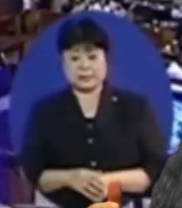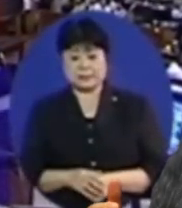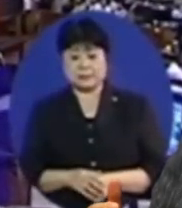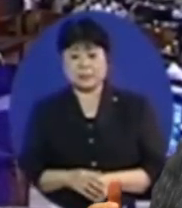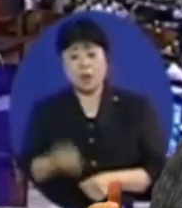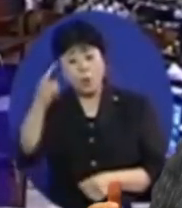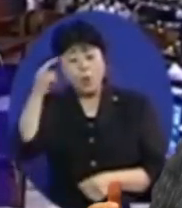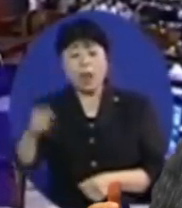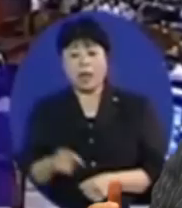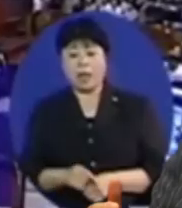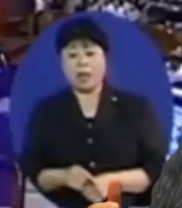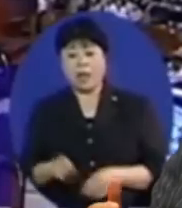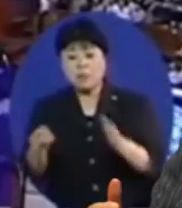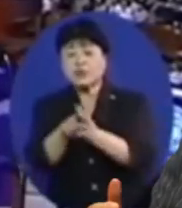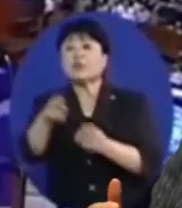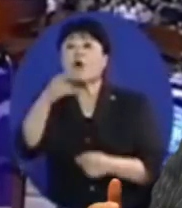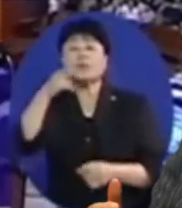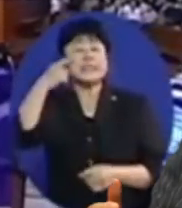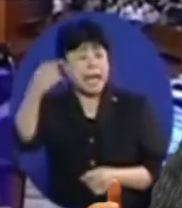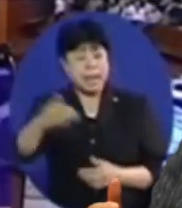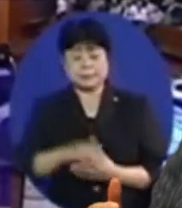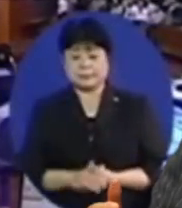어찌 믿음이 없느냐 하시니